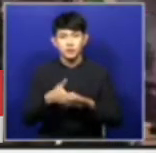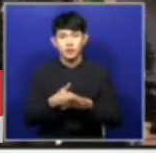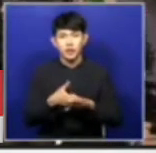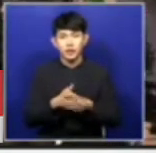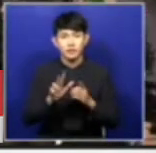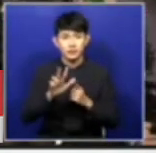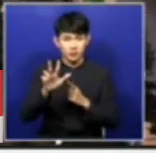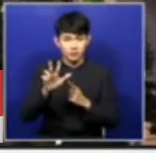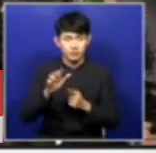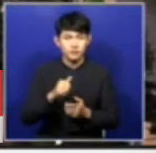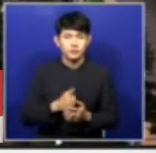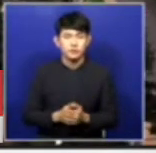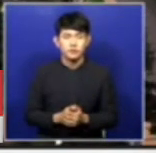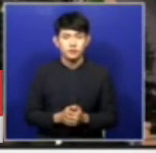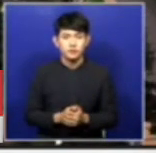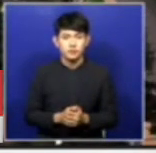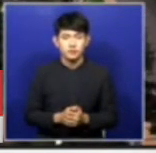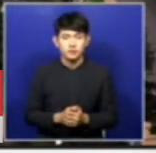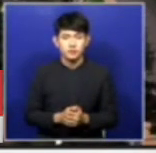ครับ